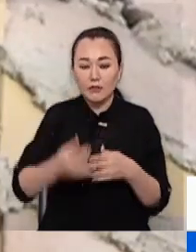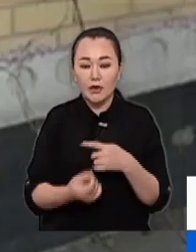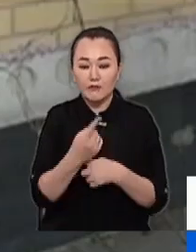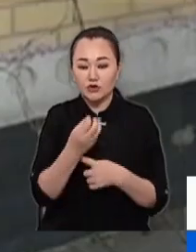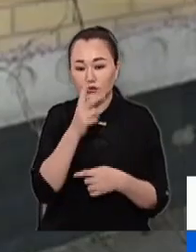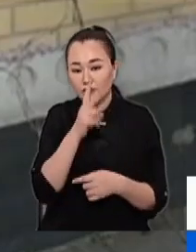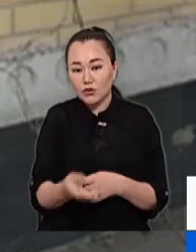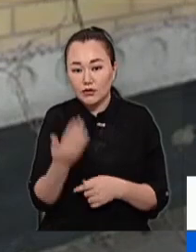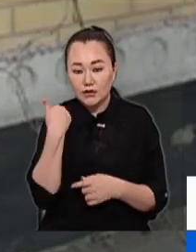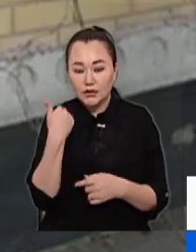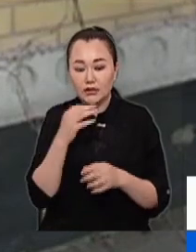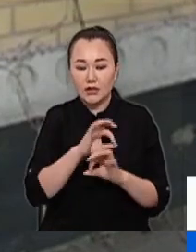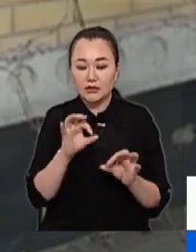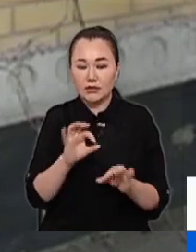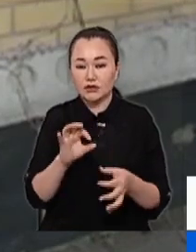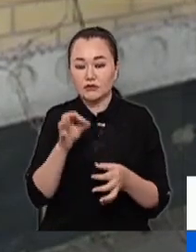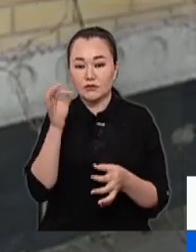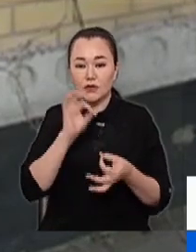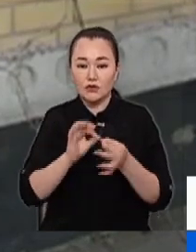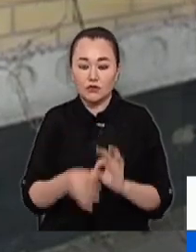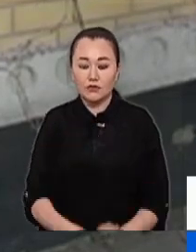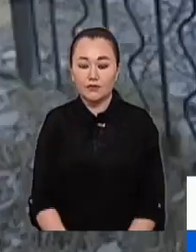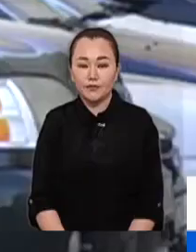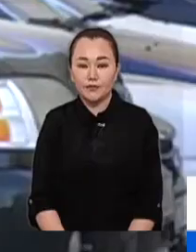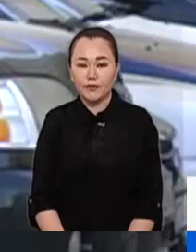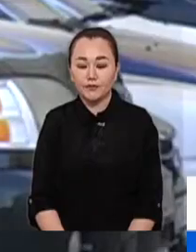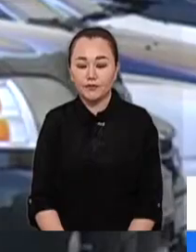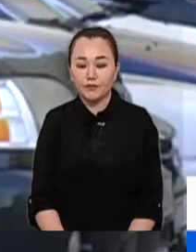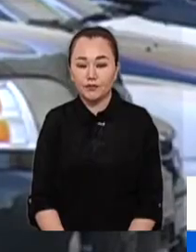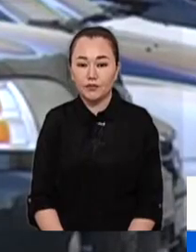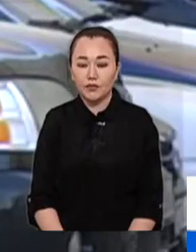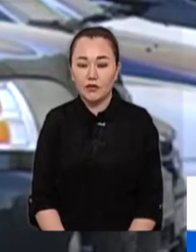еще 2 года назад. Евгения Мягченко с подробностями.